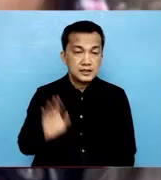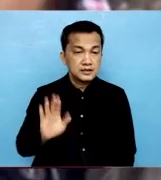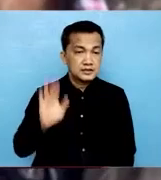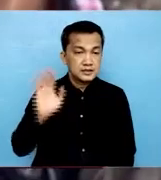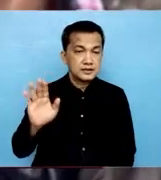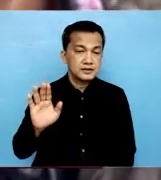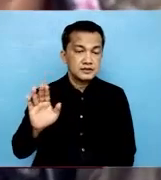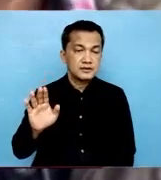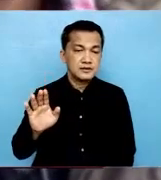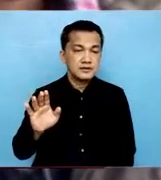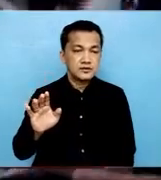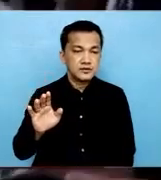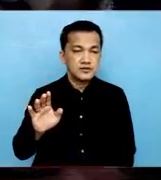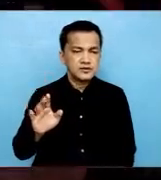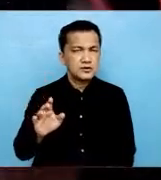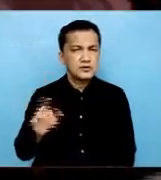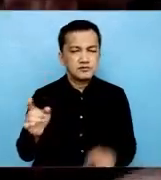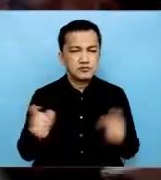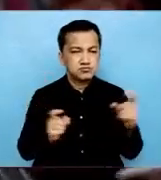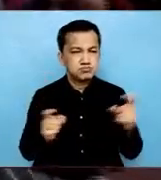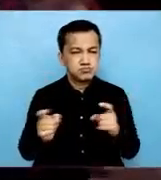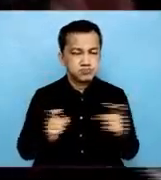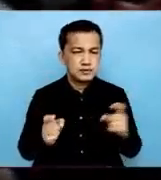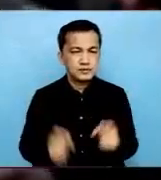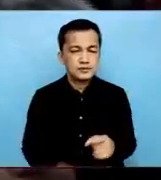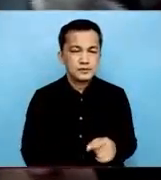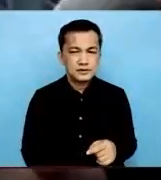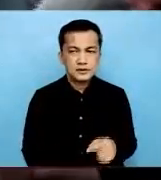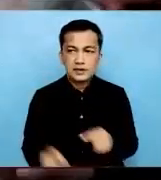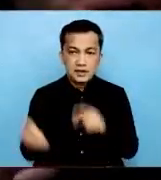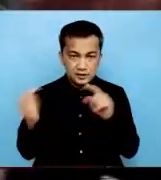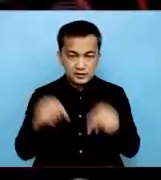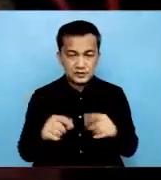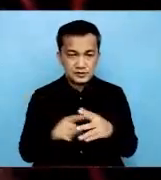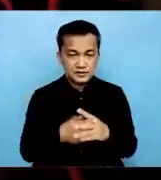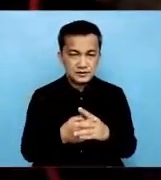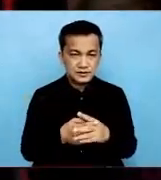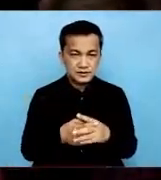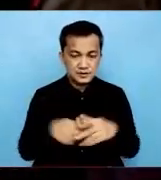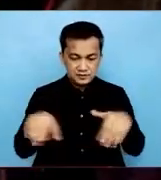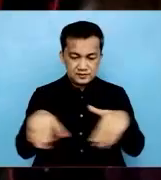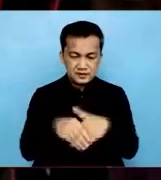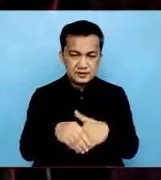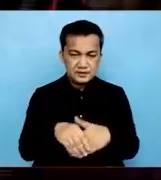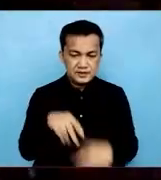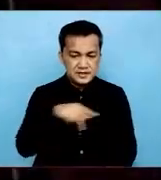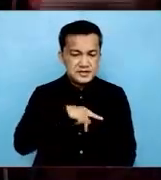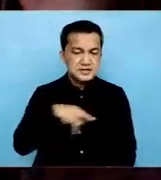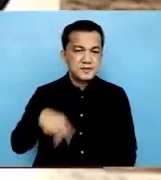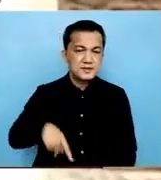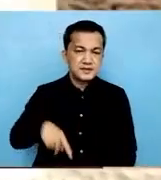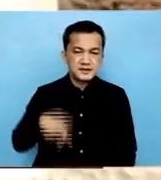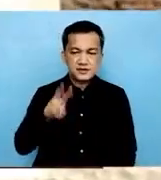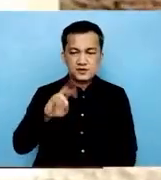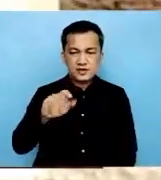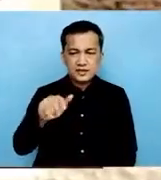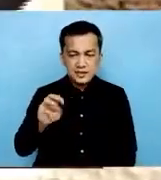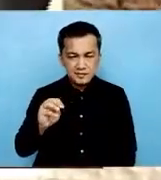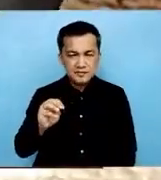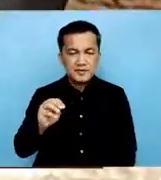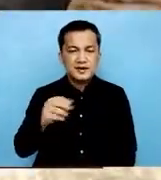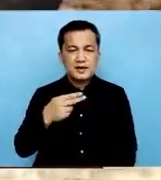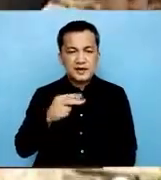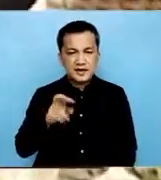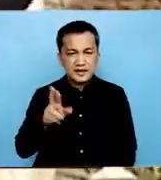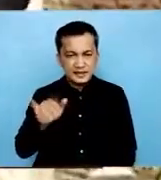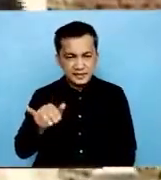dito, nag-govern. Nandito ako simula nung kinasal si Prince William, Prince Harry. Tapos sila yung sa